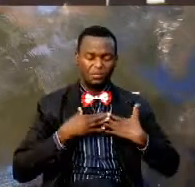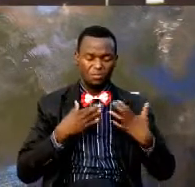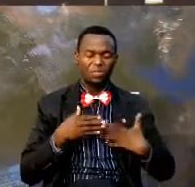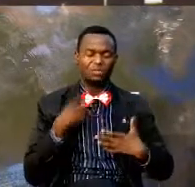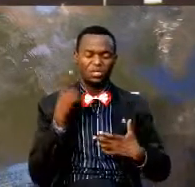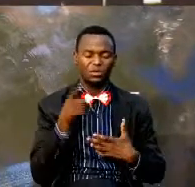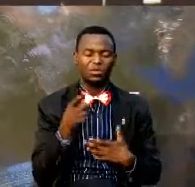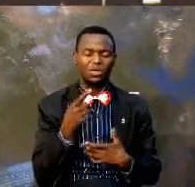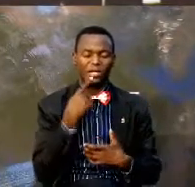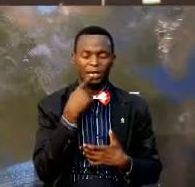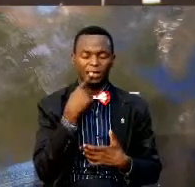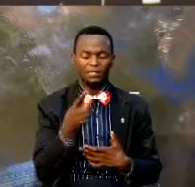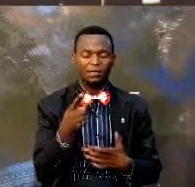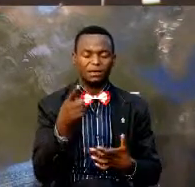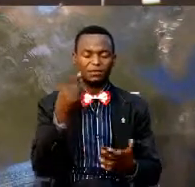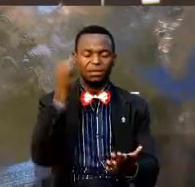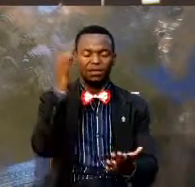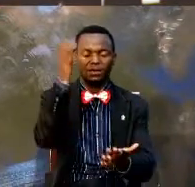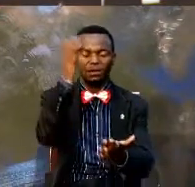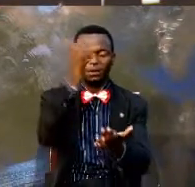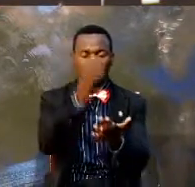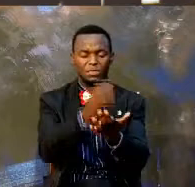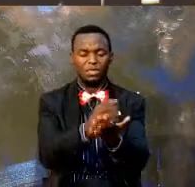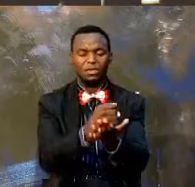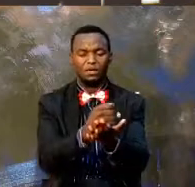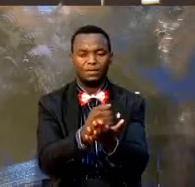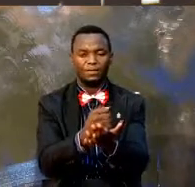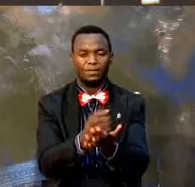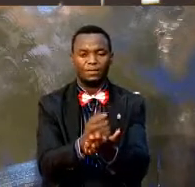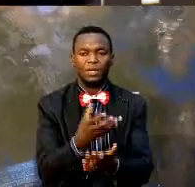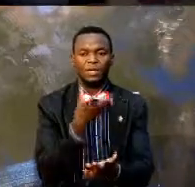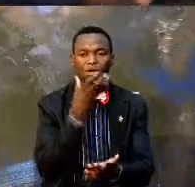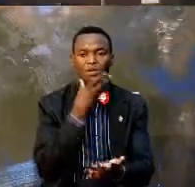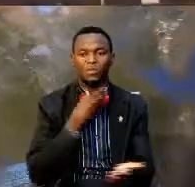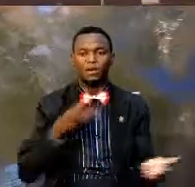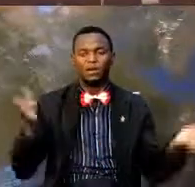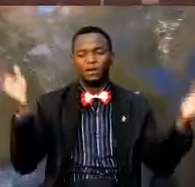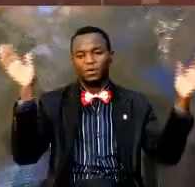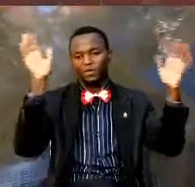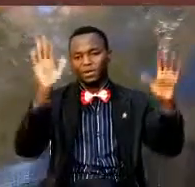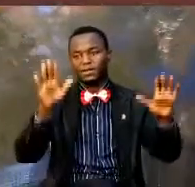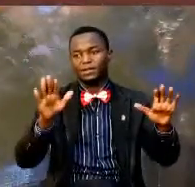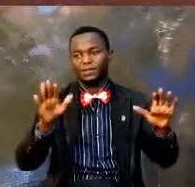iliyoko hapa, na iseme amina. Amen. Bwana akubariki.